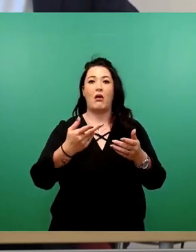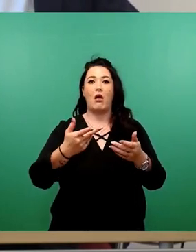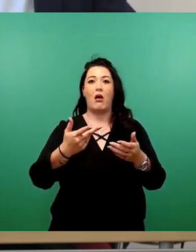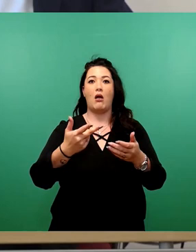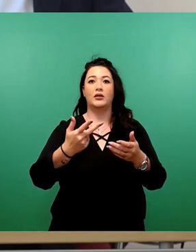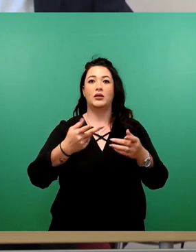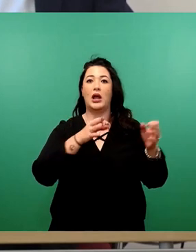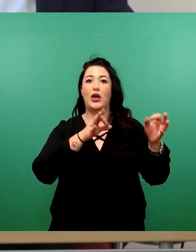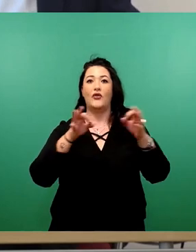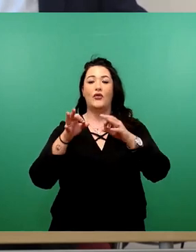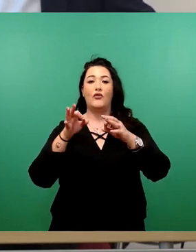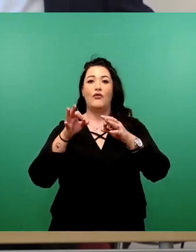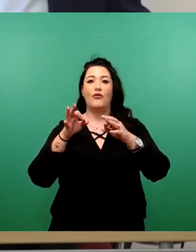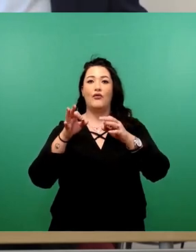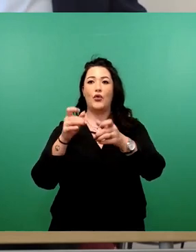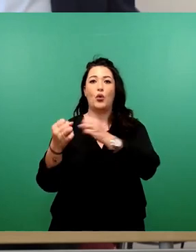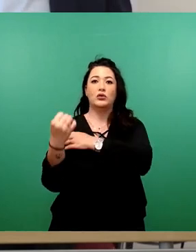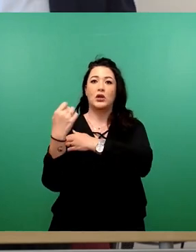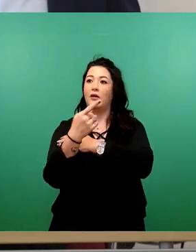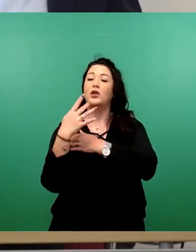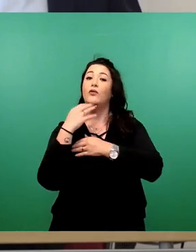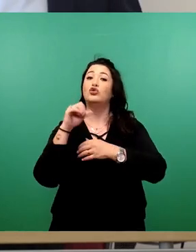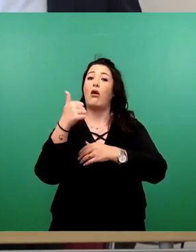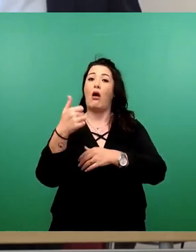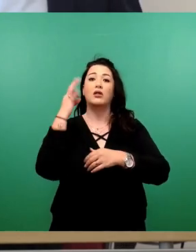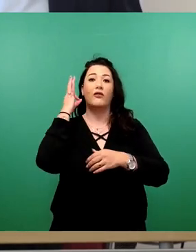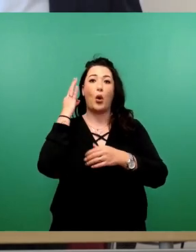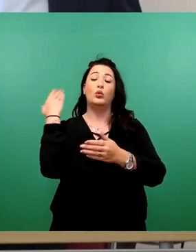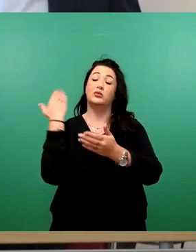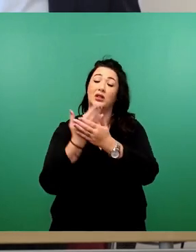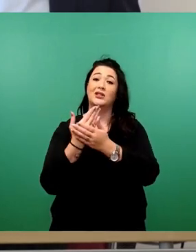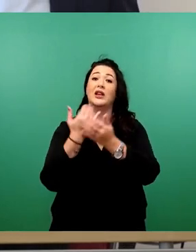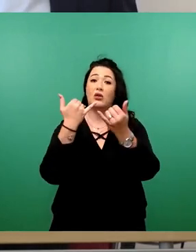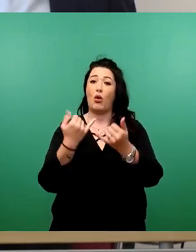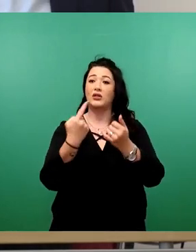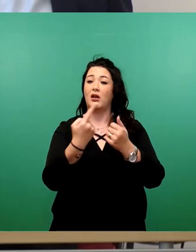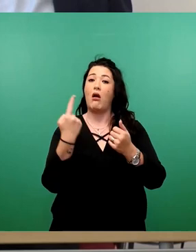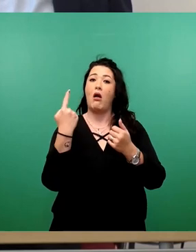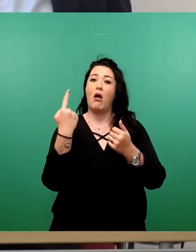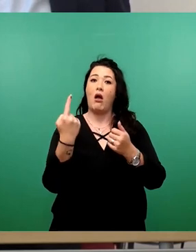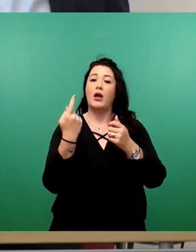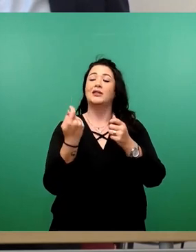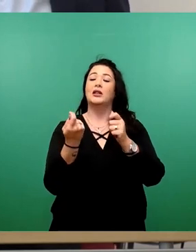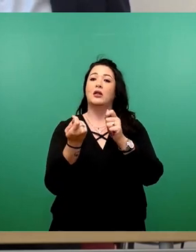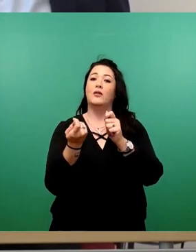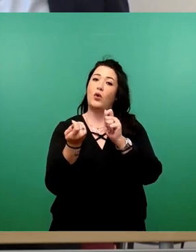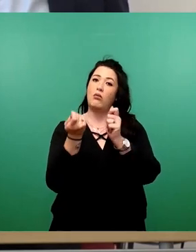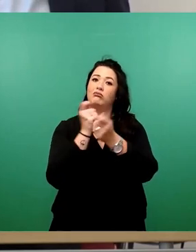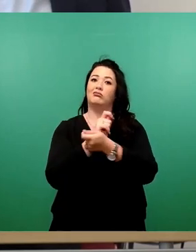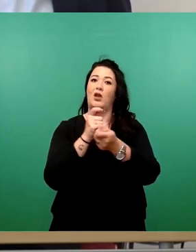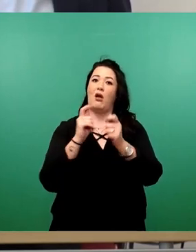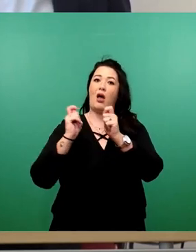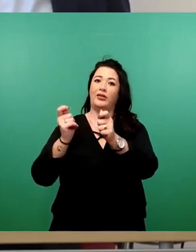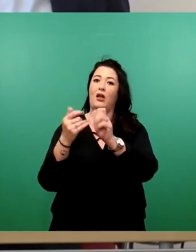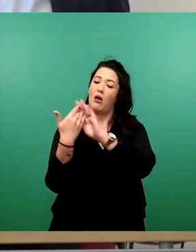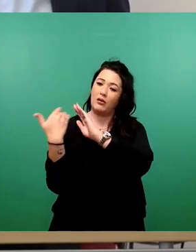Stadt eine Frau. Insofern habe ich Ihnen heute einen Änderungsantrag ausgereicht, der auch nicht